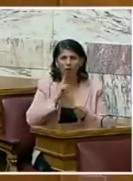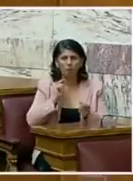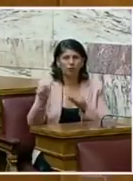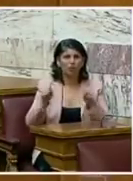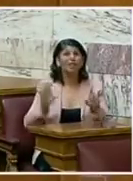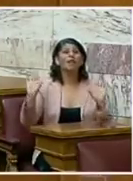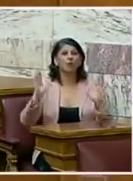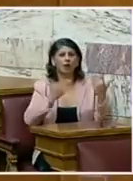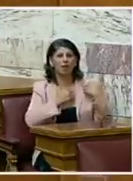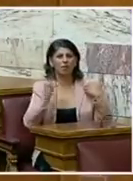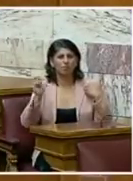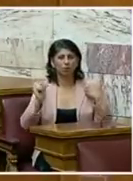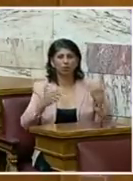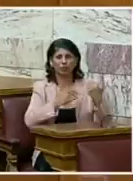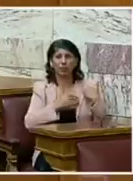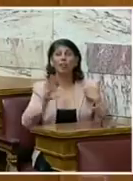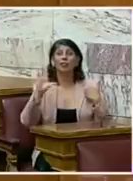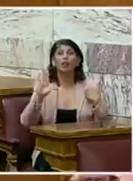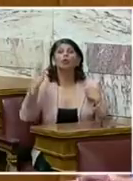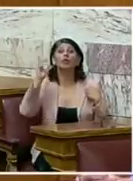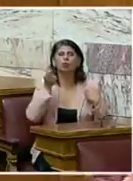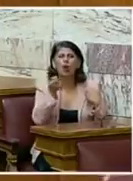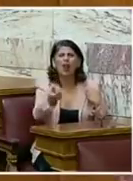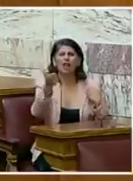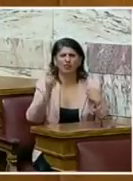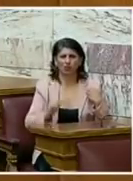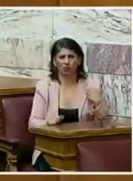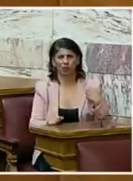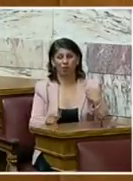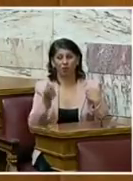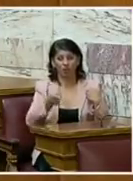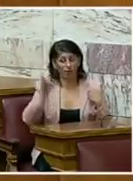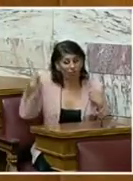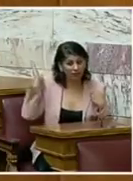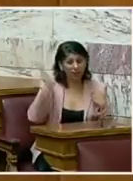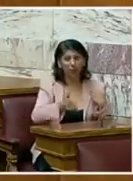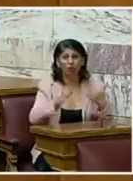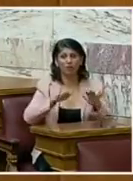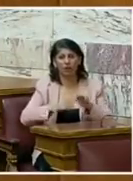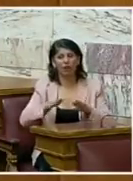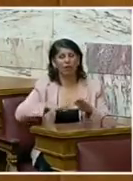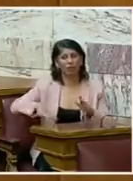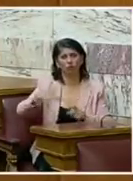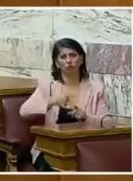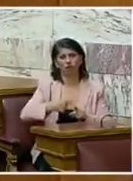ευθύνη? Δεν έχουν το θάρρος να πάρουν ούτε αυτό το ελάχιστο. Και αυτό θα τιμωρηθεί ανάλογα με τον ελληνικό λαό.